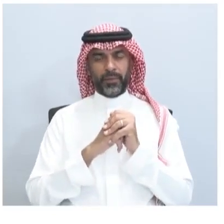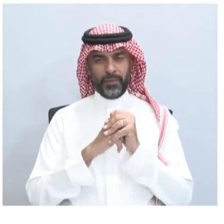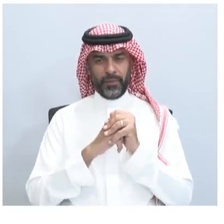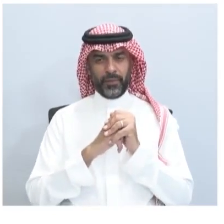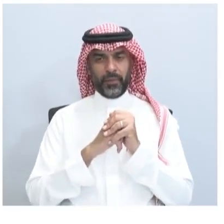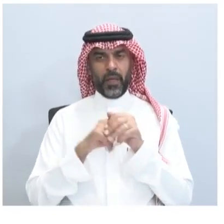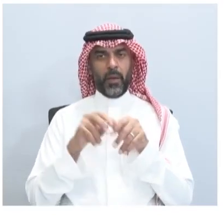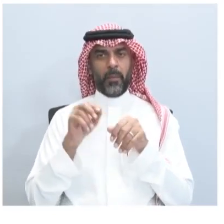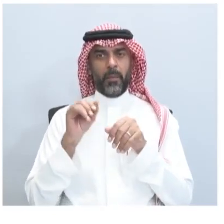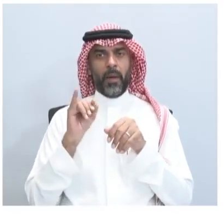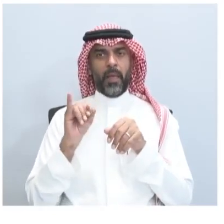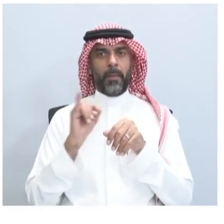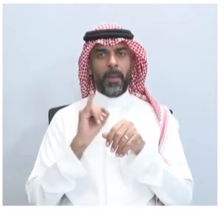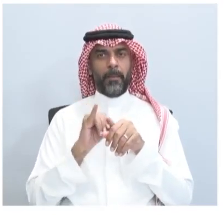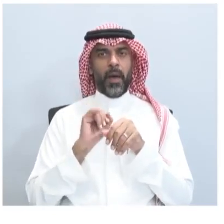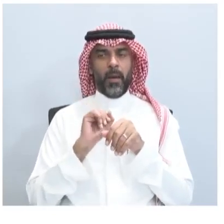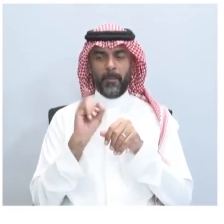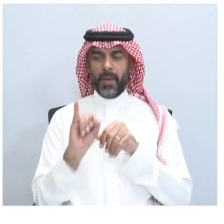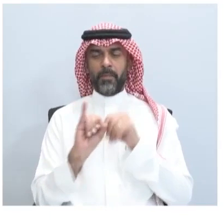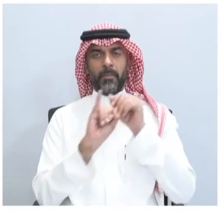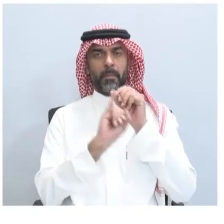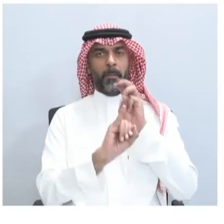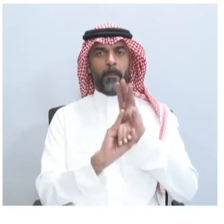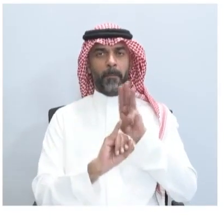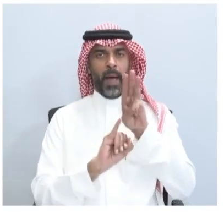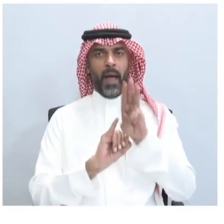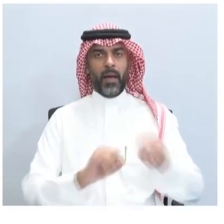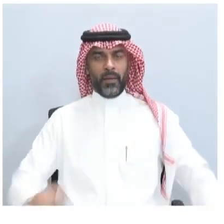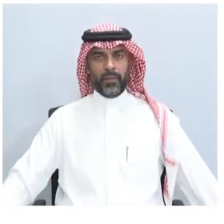هنا مما اصلها ماذا